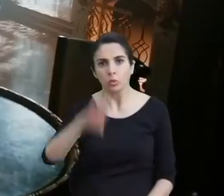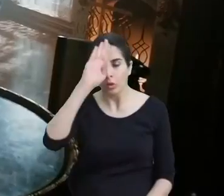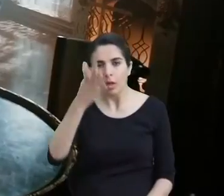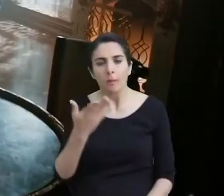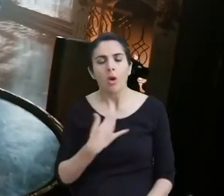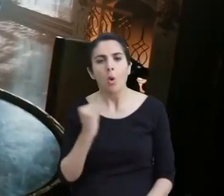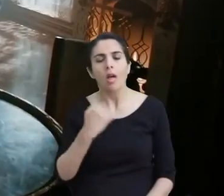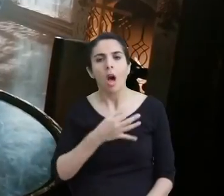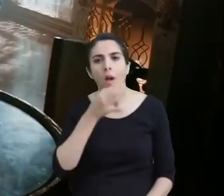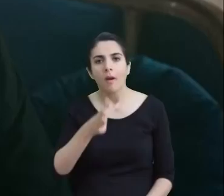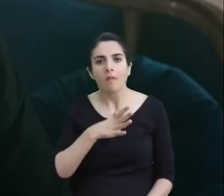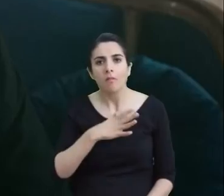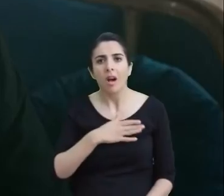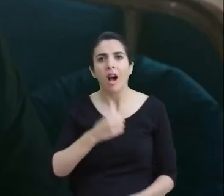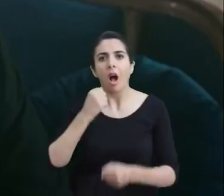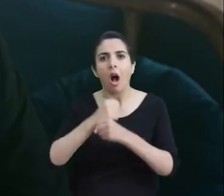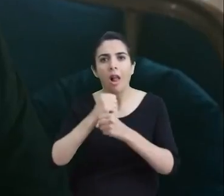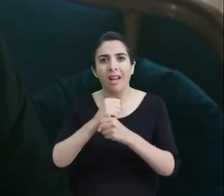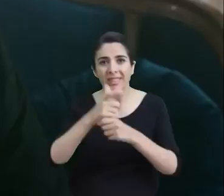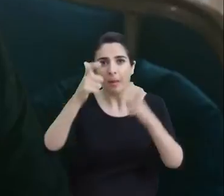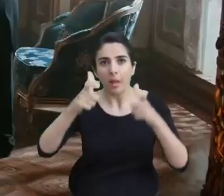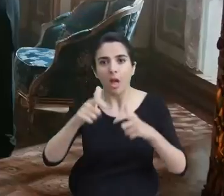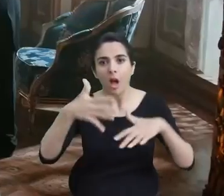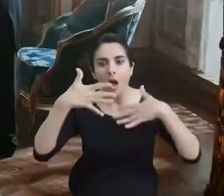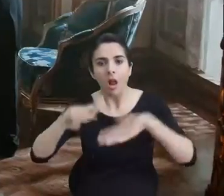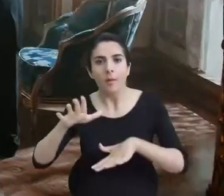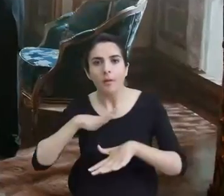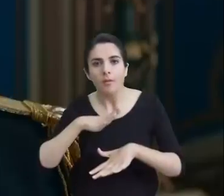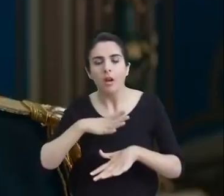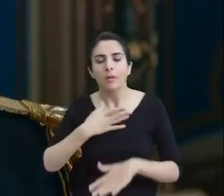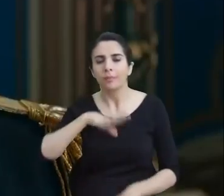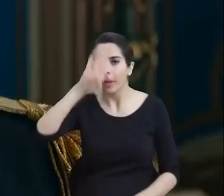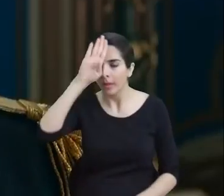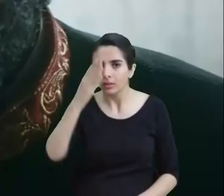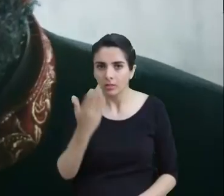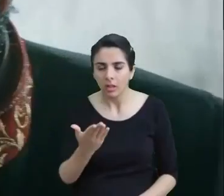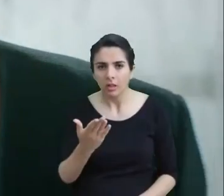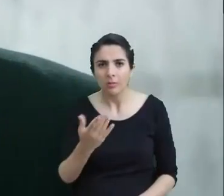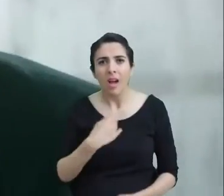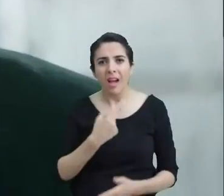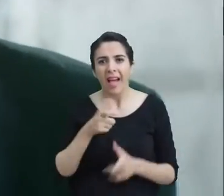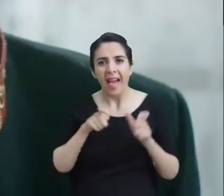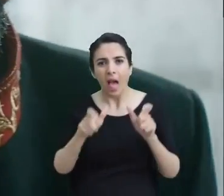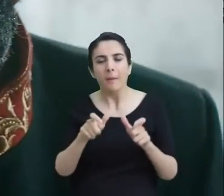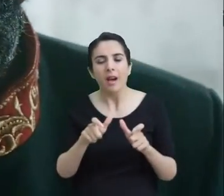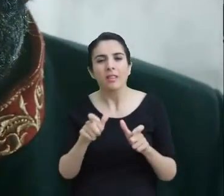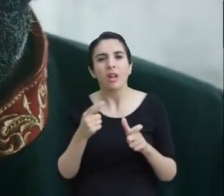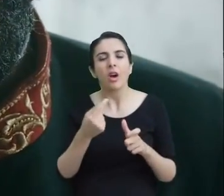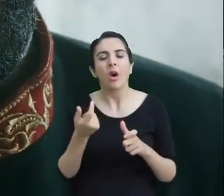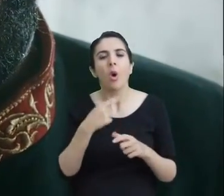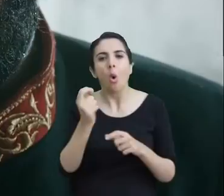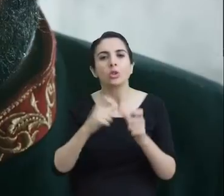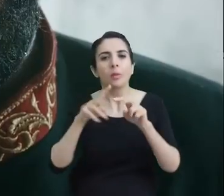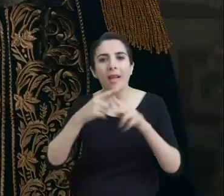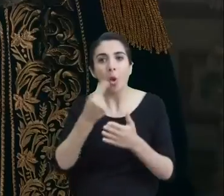Sultanım, vahim haberlerim var. Galata Meydanı'nda ayaklanma çıkmış. Padişahım, kutsal emanetlerden Hazreti